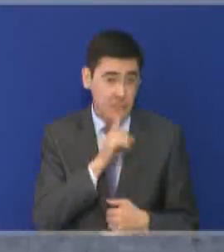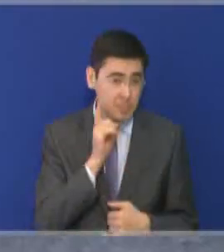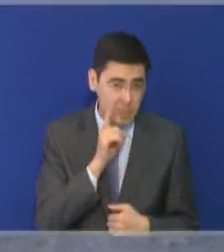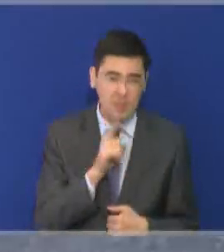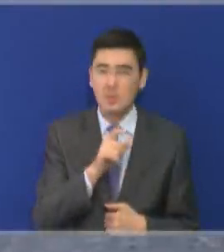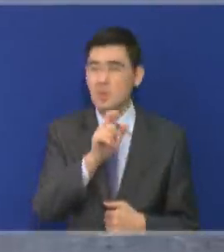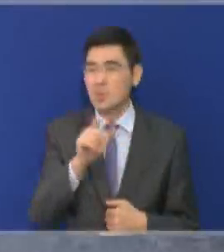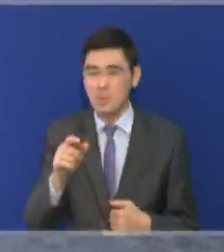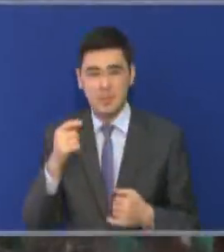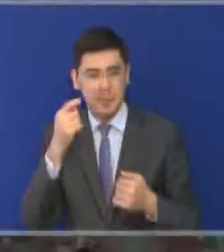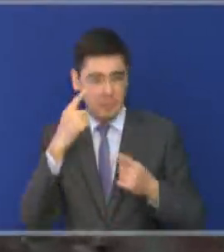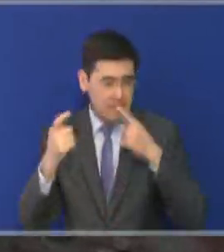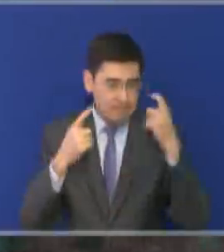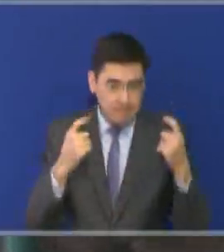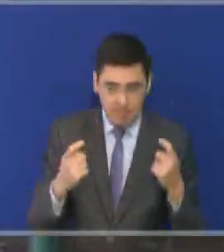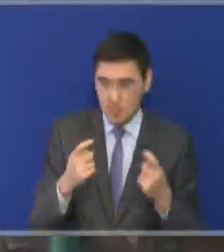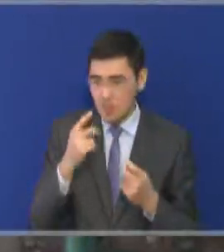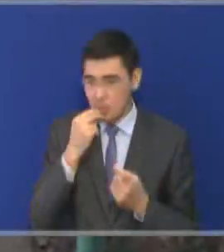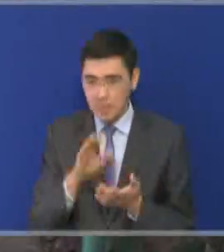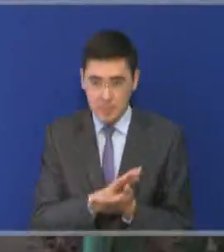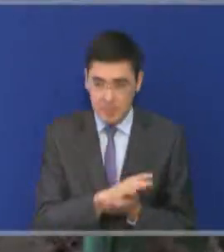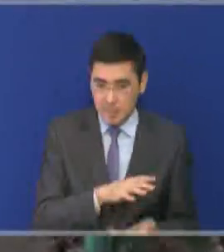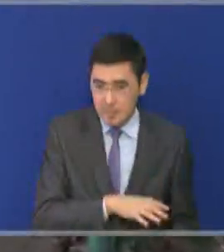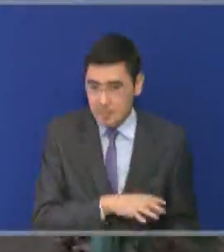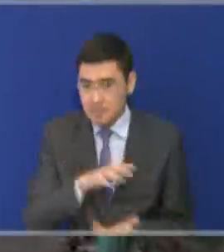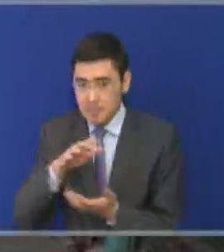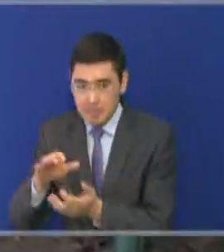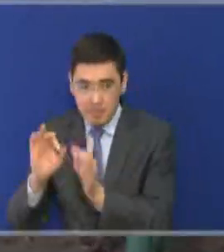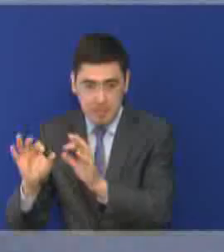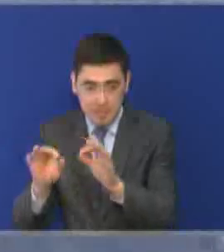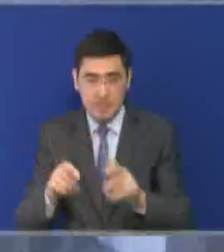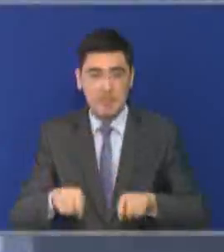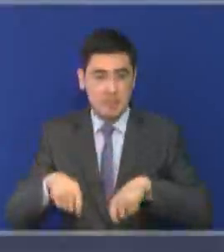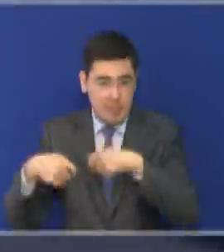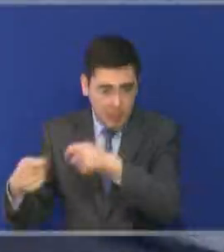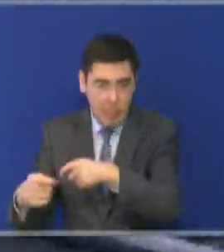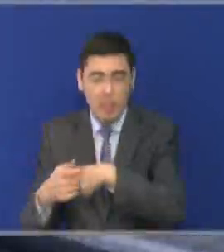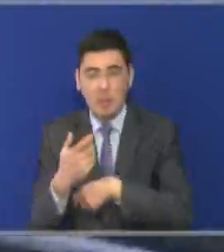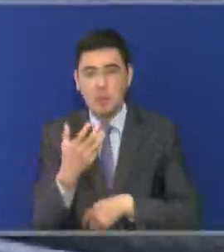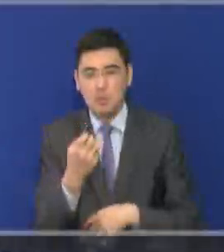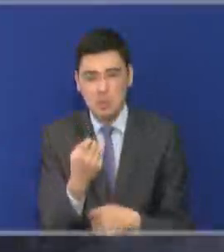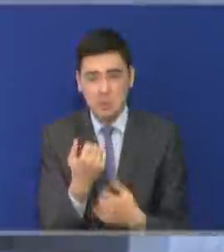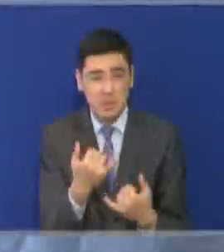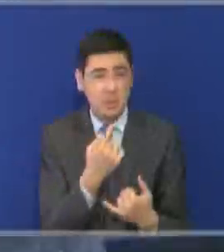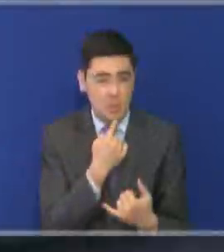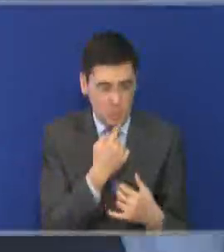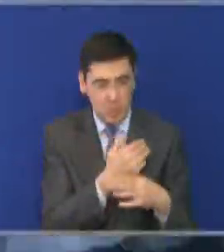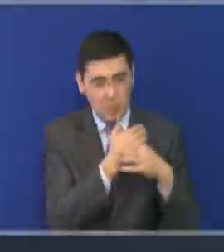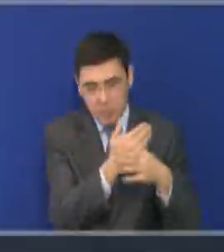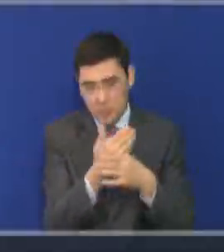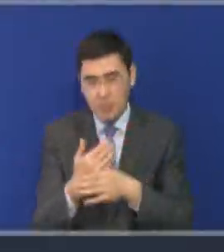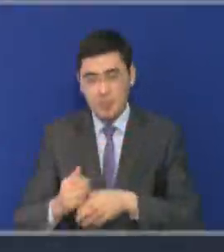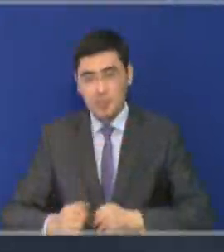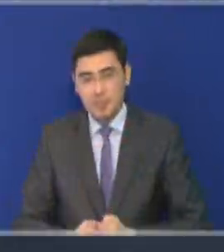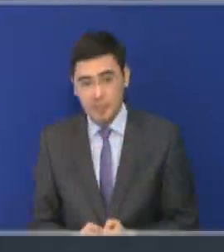населению информацию, бесплатную доставку продуктов питания и по возможности помогают населению в трудные времена. Как говорилось в обращении Ельбасы,